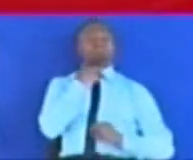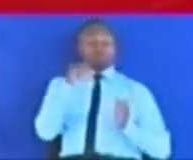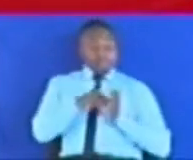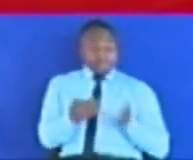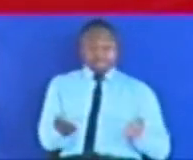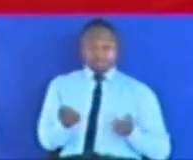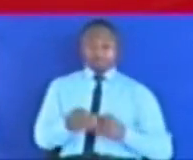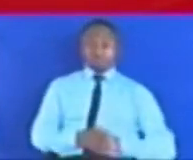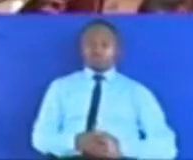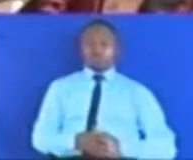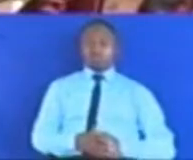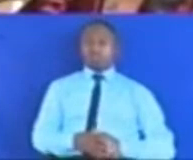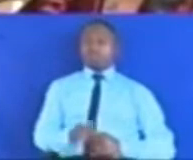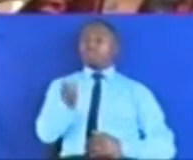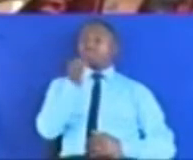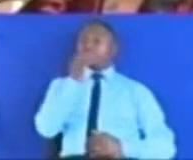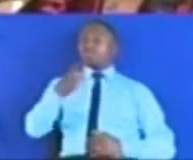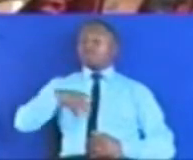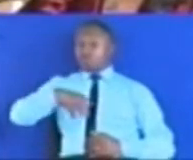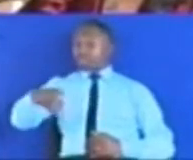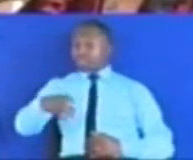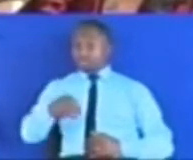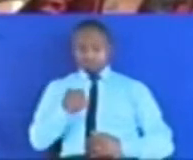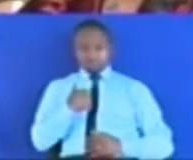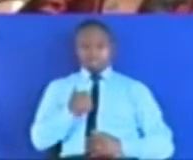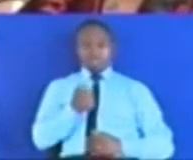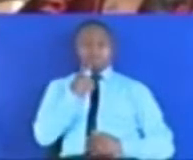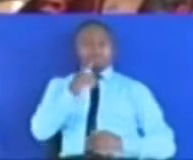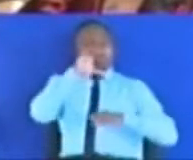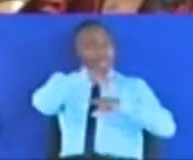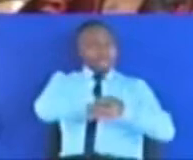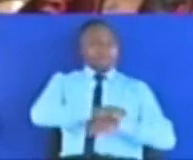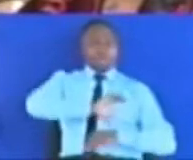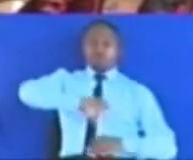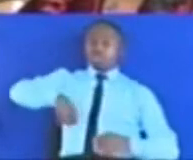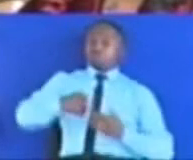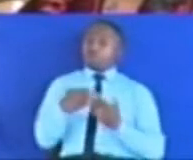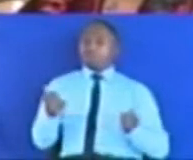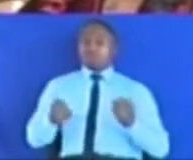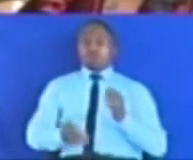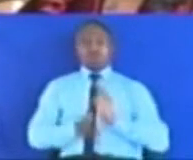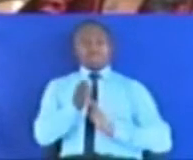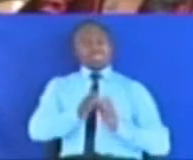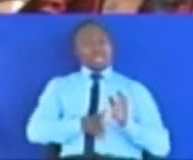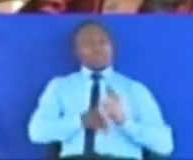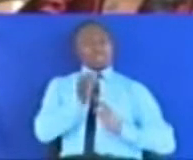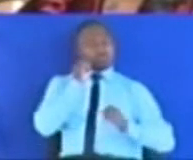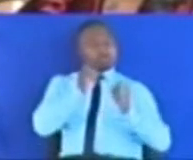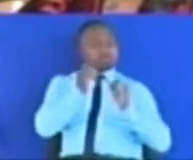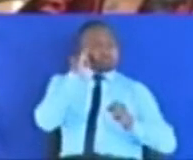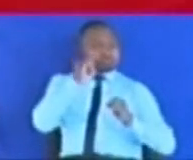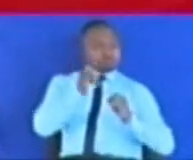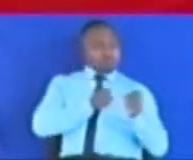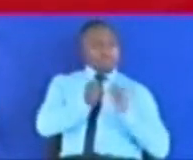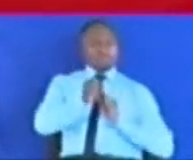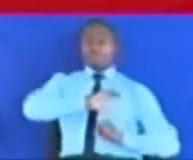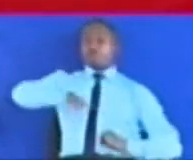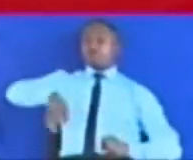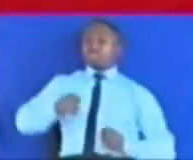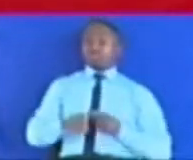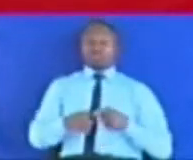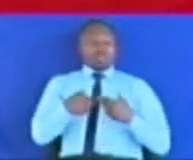na kuadhibiwa? Taarifa ya waziri hapa angetuambia amekamata wezi wangapi toka ianze vita dhidi ya wezi wa dawa. Lakini